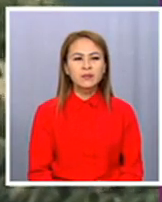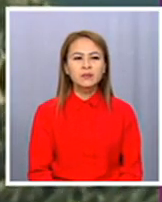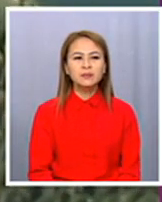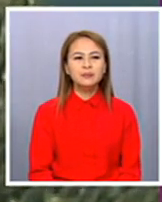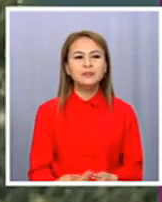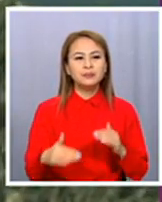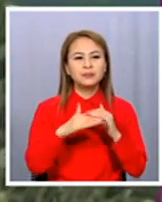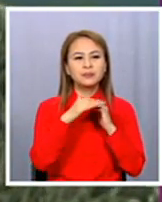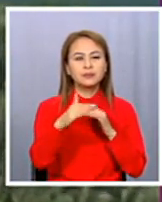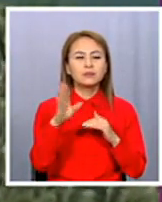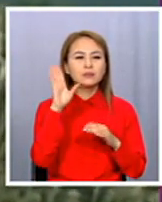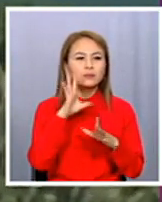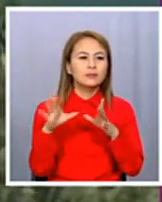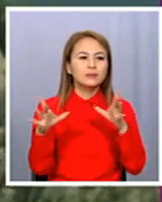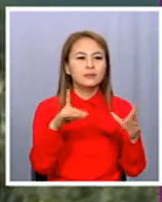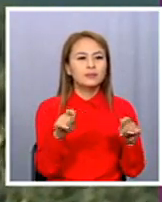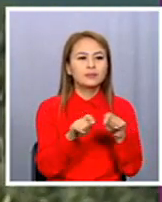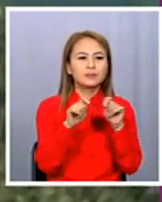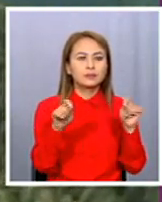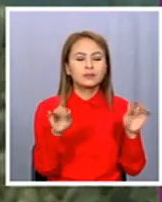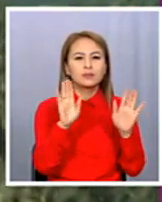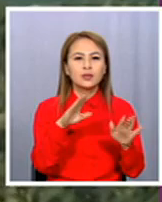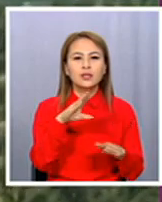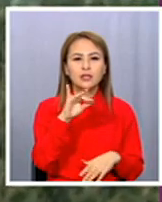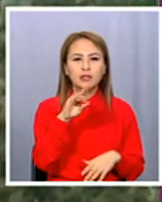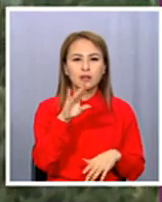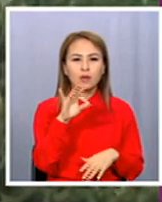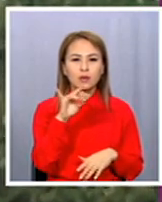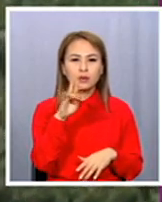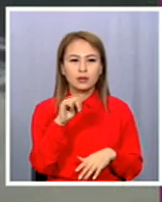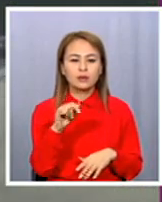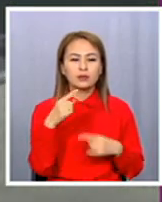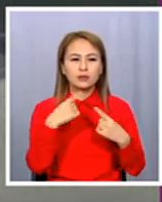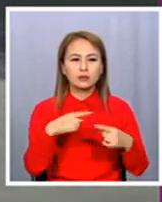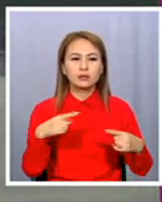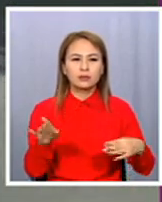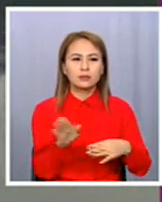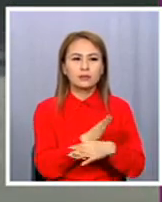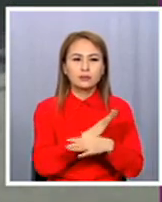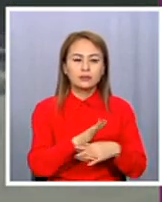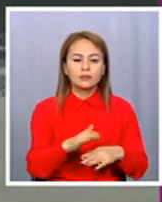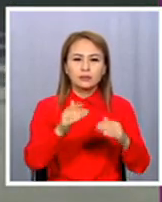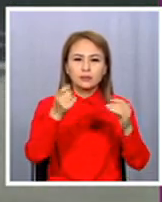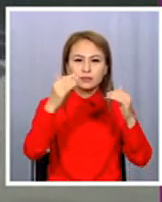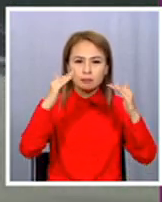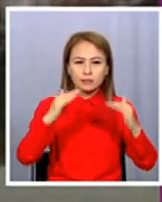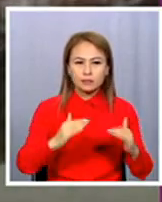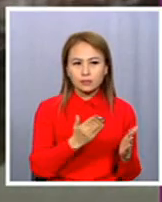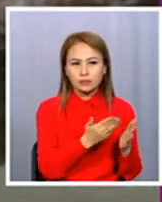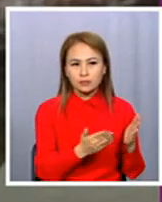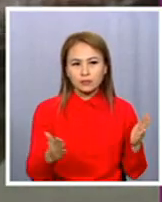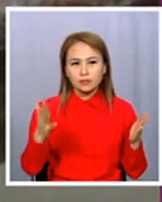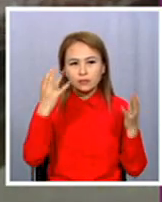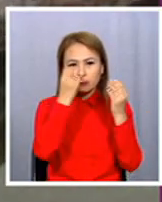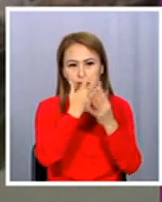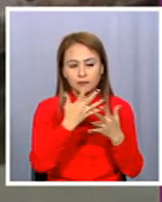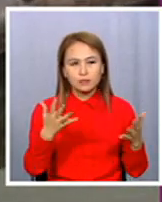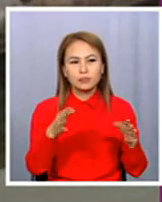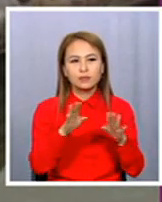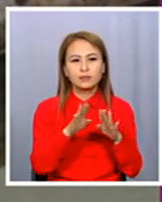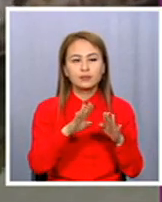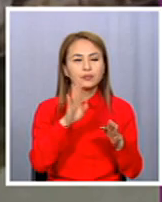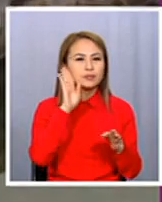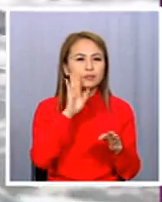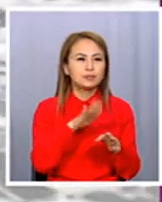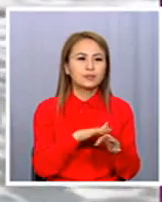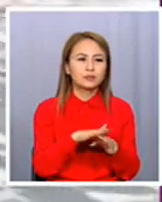Еліміздегі көлдер пайда болу жөнінен тектоникалық және экзогендік түрлерге бөлінеді. Төмен түскен ойыстар мен жарықтарда қазан шұңқырлар суға толып